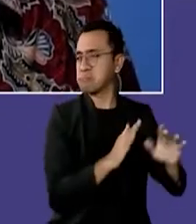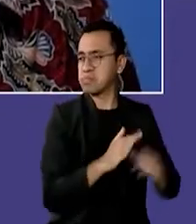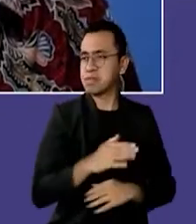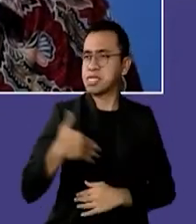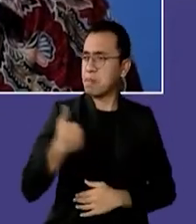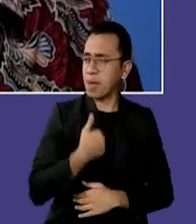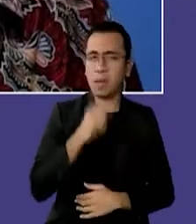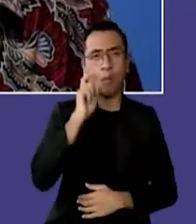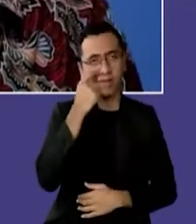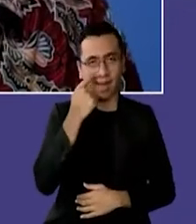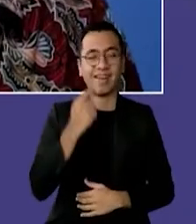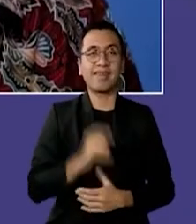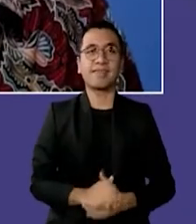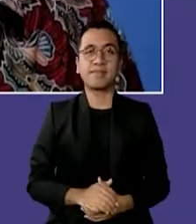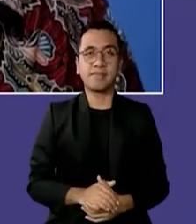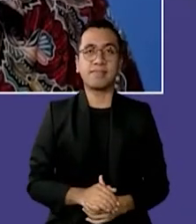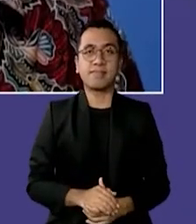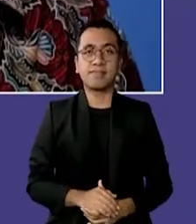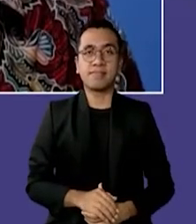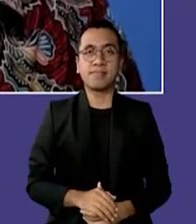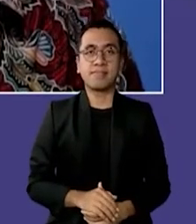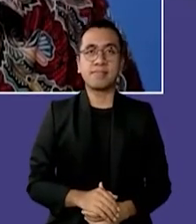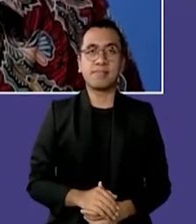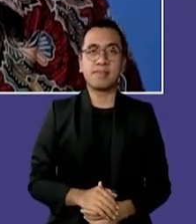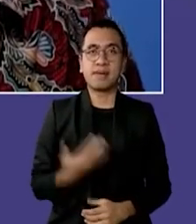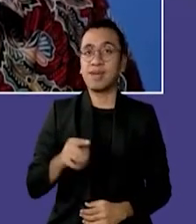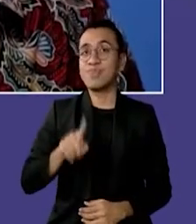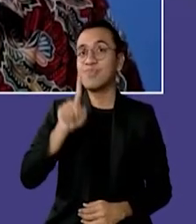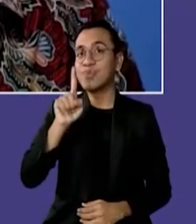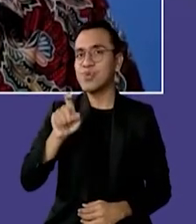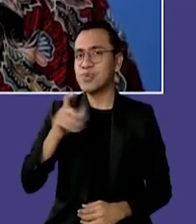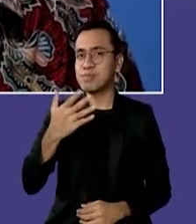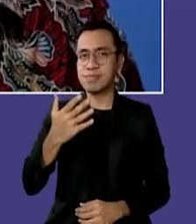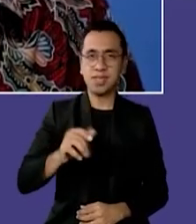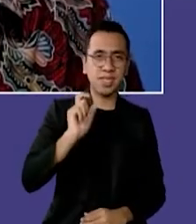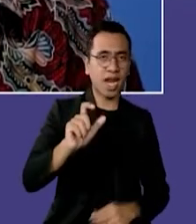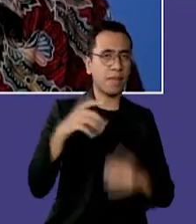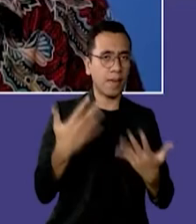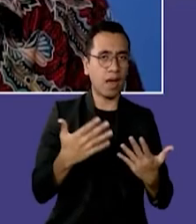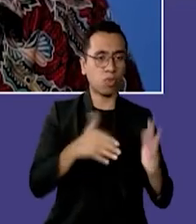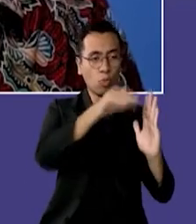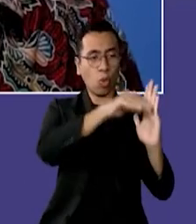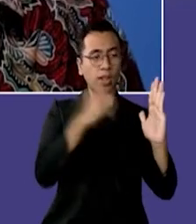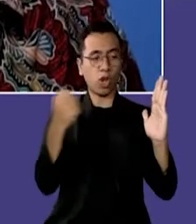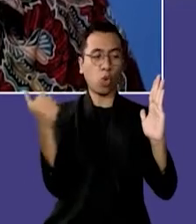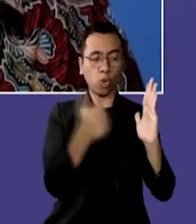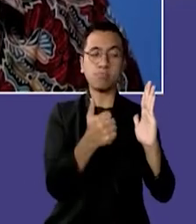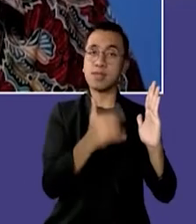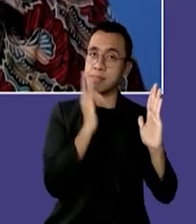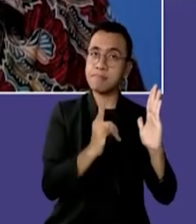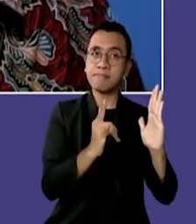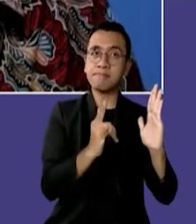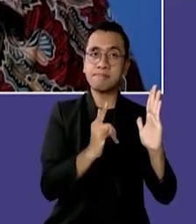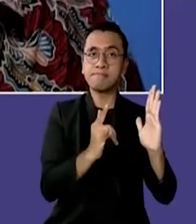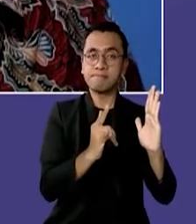fathuro supaya masyarakat ini mau mengerti dan juga terbuka kesadarannya dalam menerapkan protokol kesehatan bahkan nggak perlu